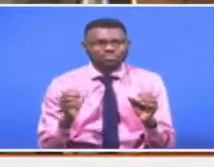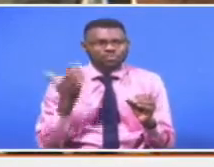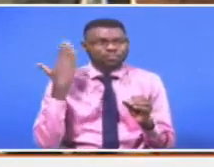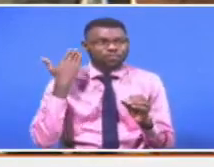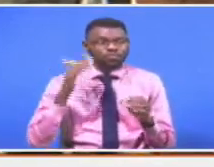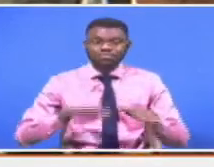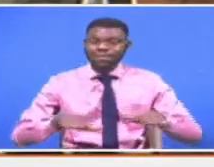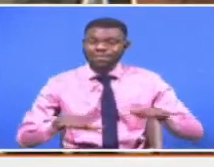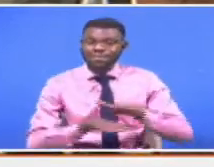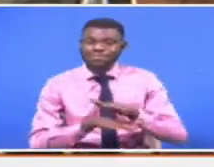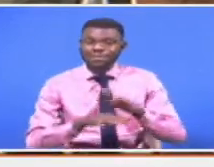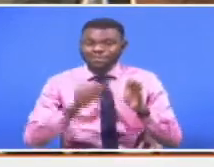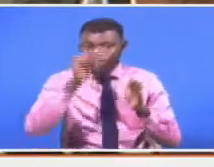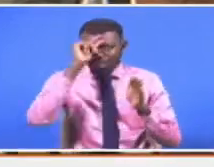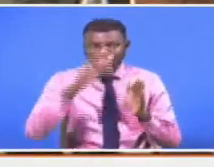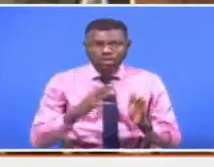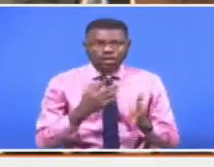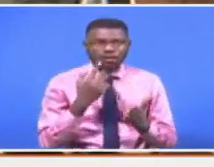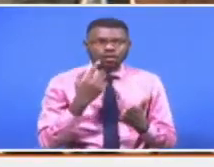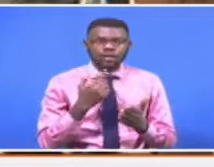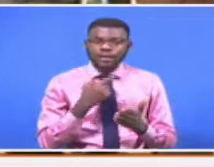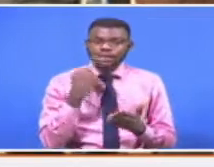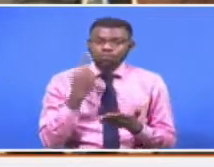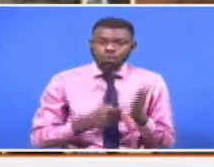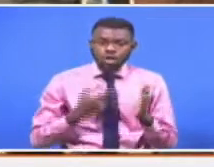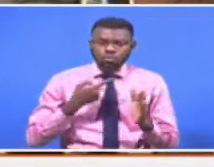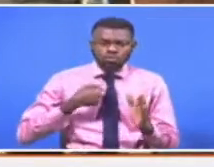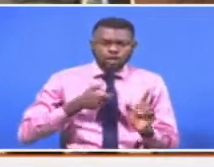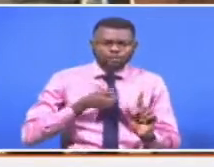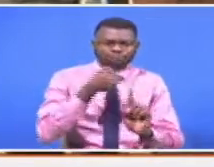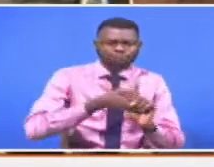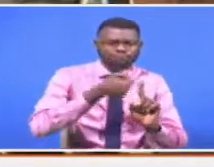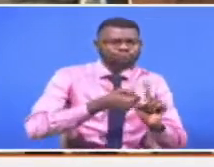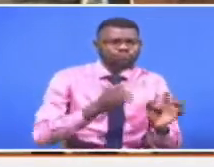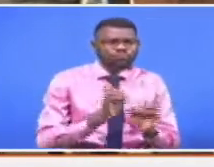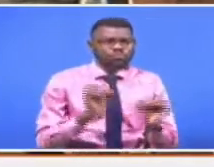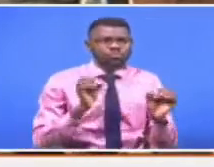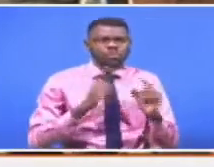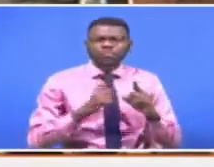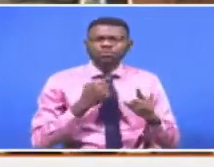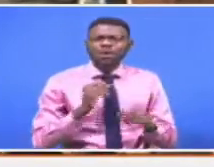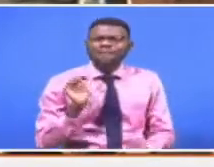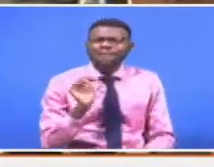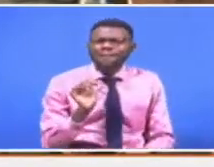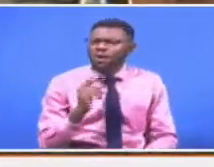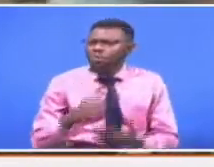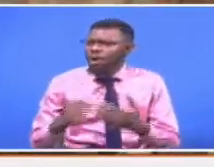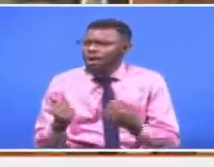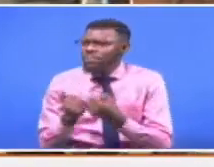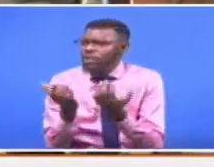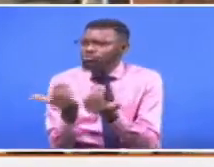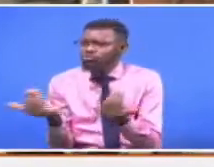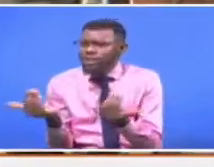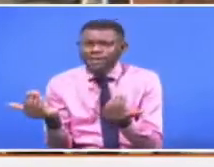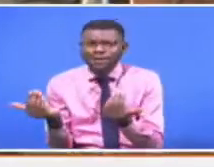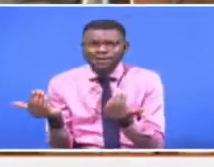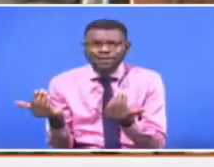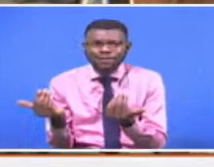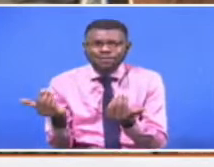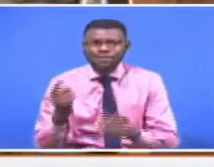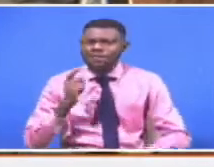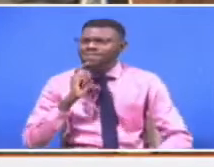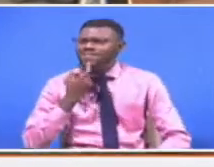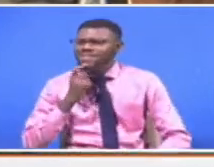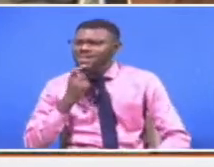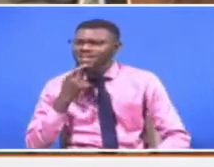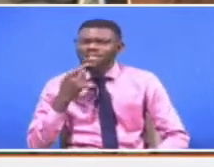DG akatuambia you cannot be activist of your own children. Na sisi tulikuwa tunauliza what, nini inaendelea? Watoto wanataka rudi kule Finland, baka